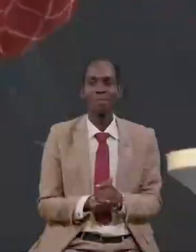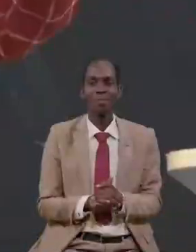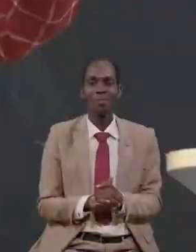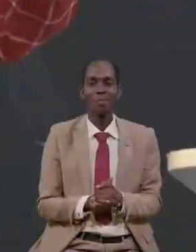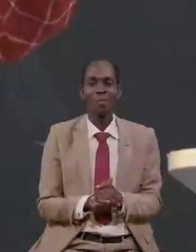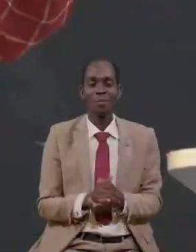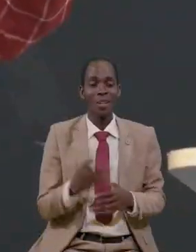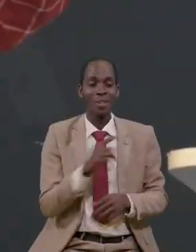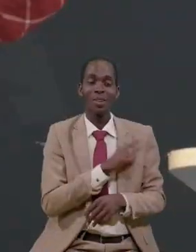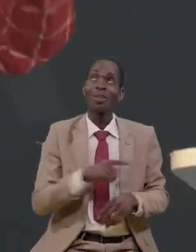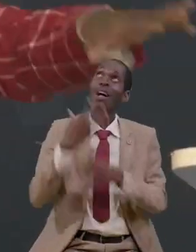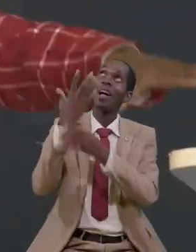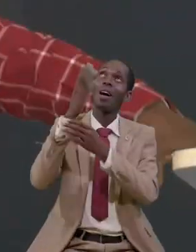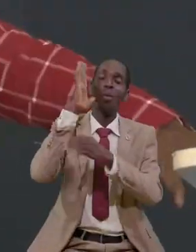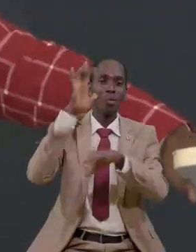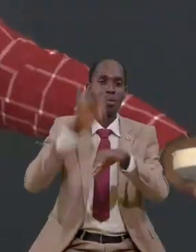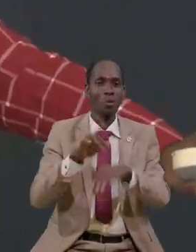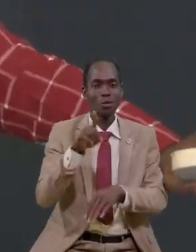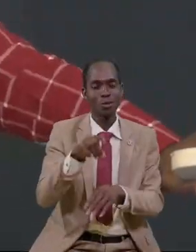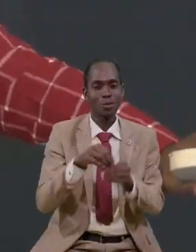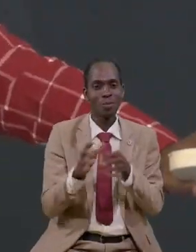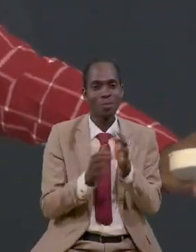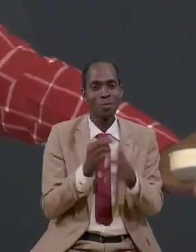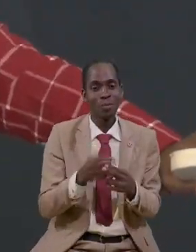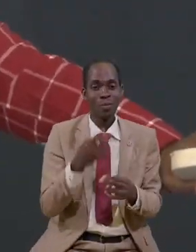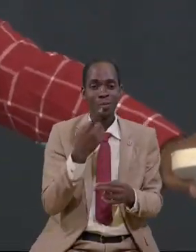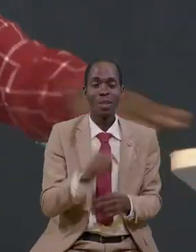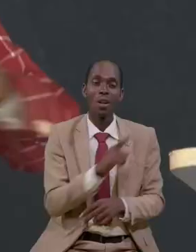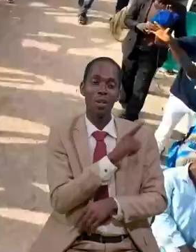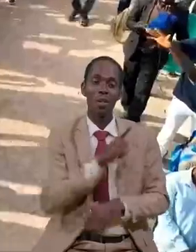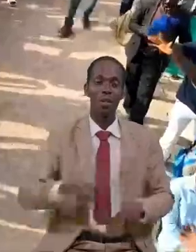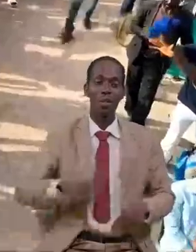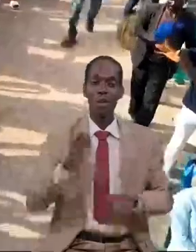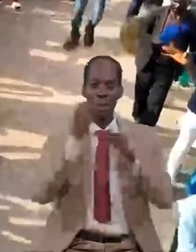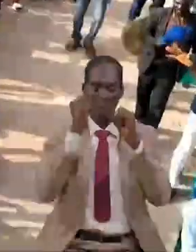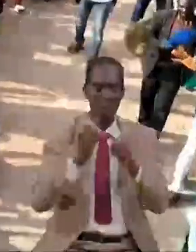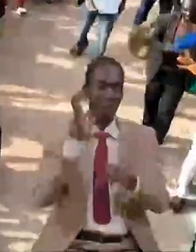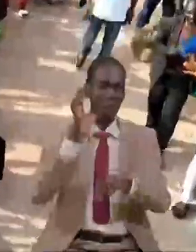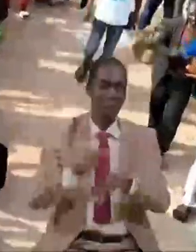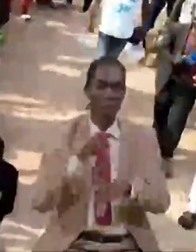La main de Dieu va te toucher. La puissance de Dieu va te toucher.